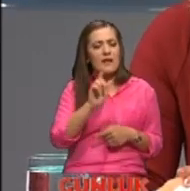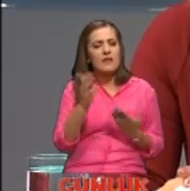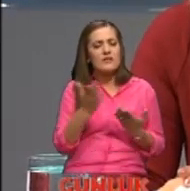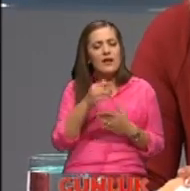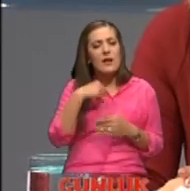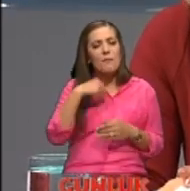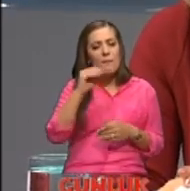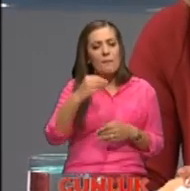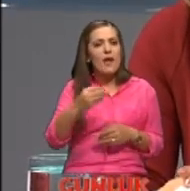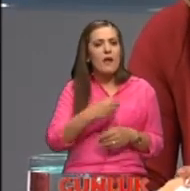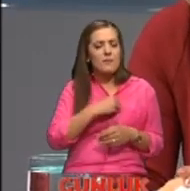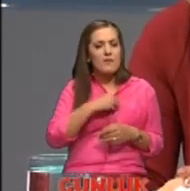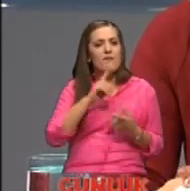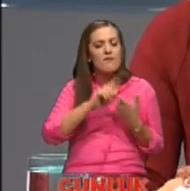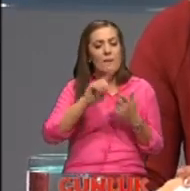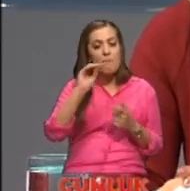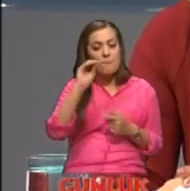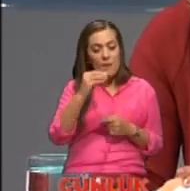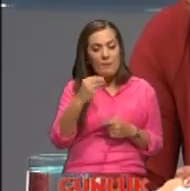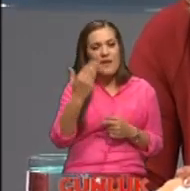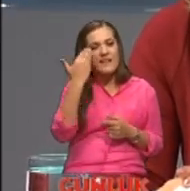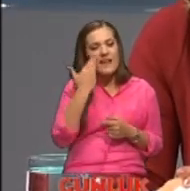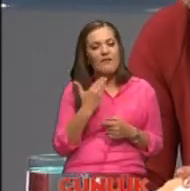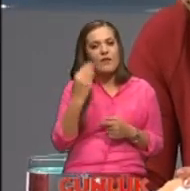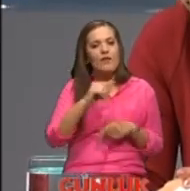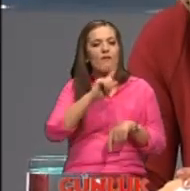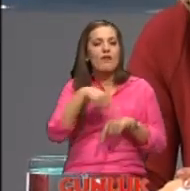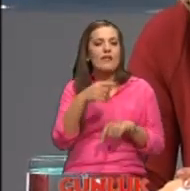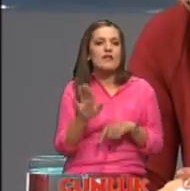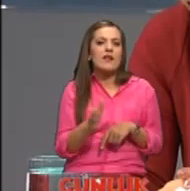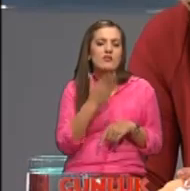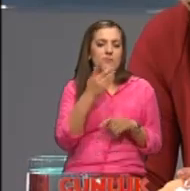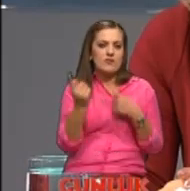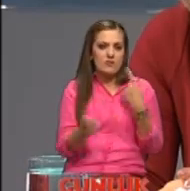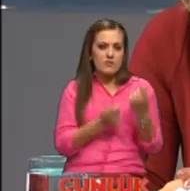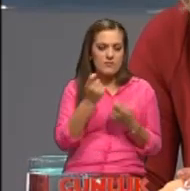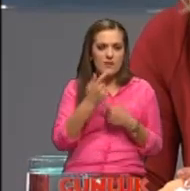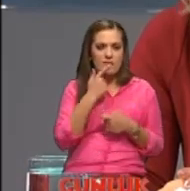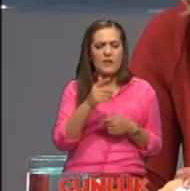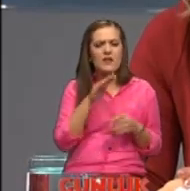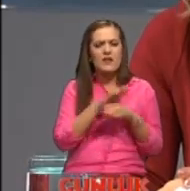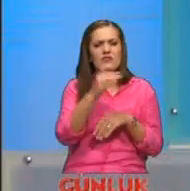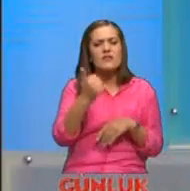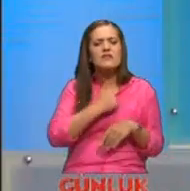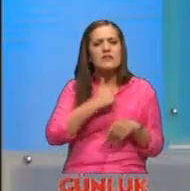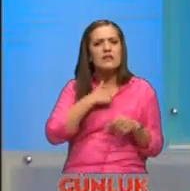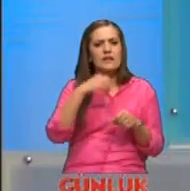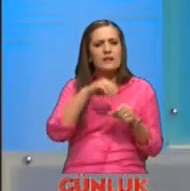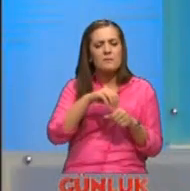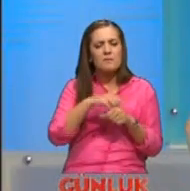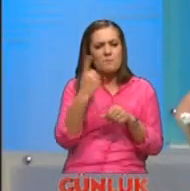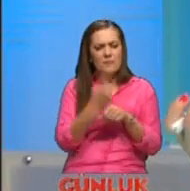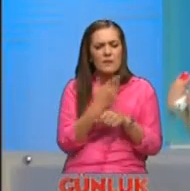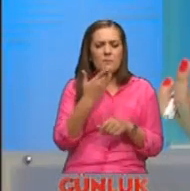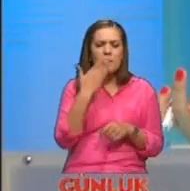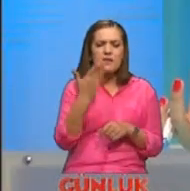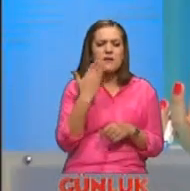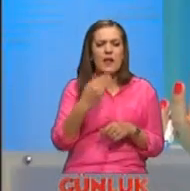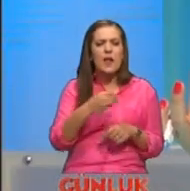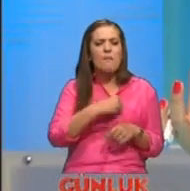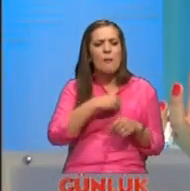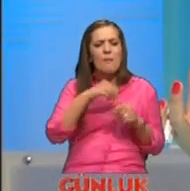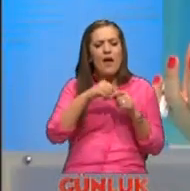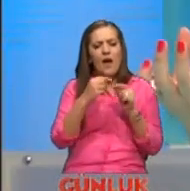şey bebeğini emzirmek ve bebeğimle keyifli bir şekilde vakit geçirmeye çalışmasıdır. Yaşanan sıkıntılardan biri de mesela meme